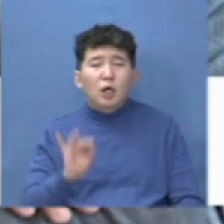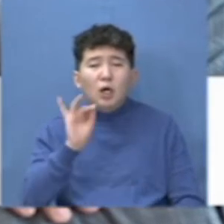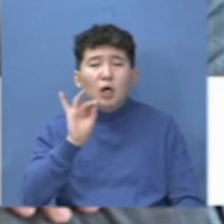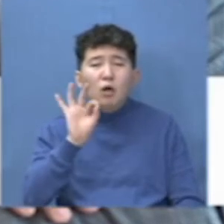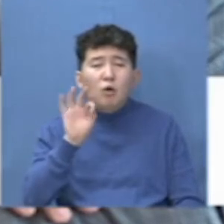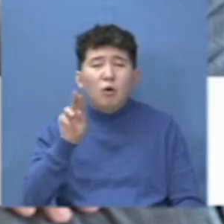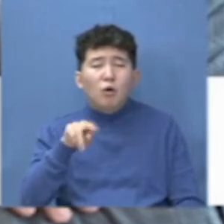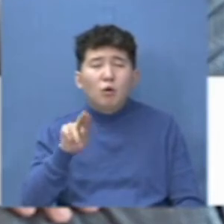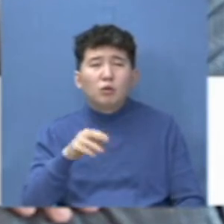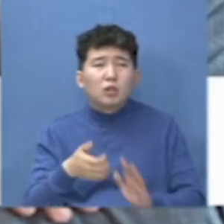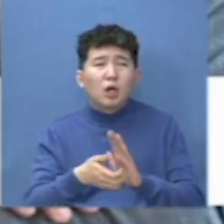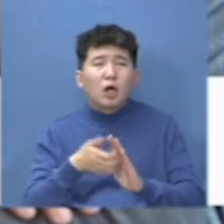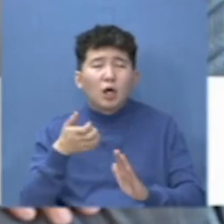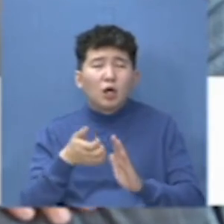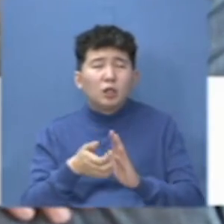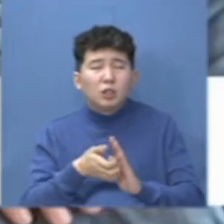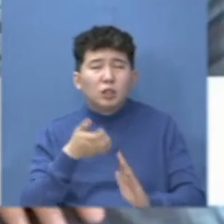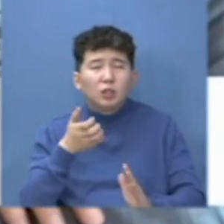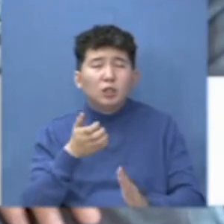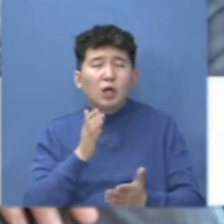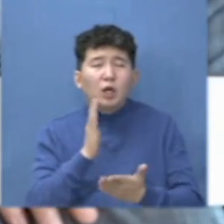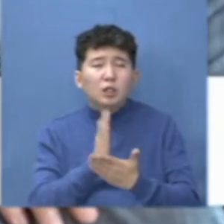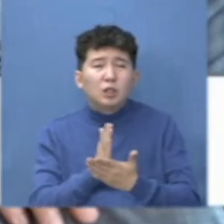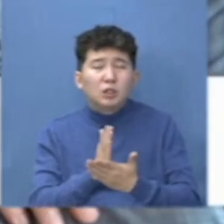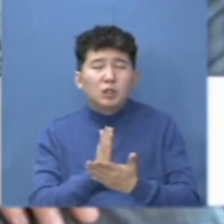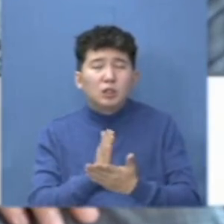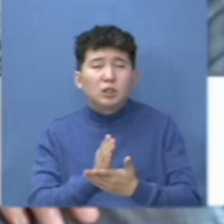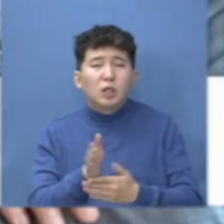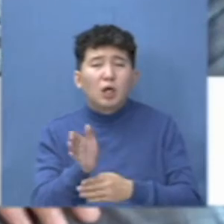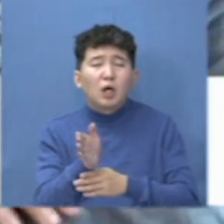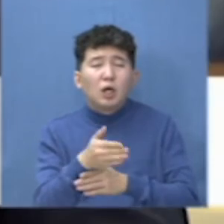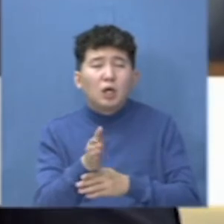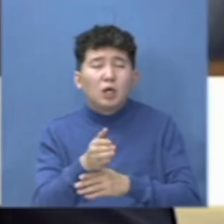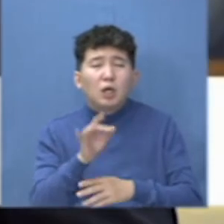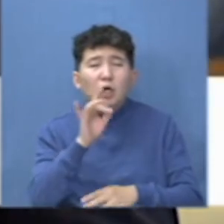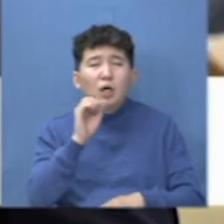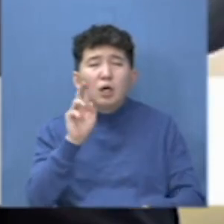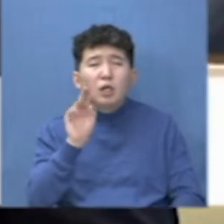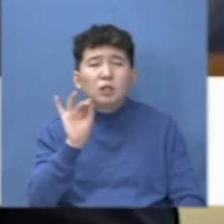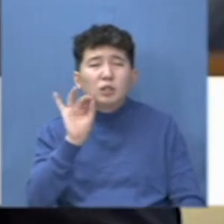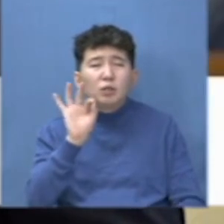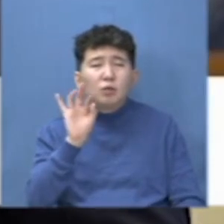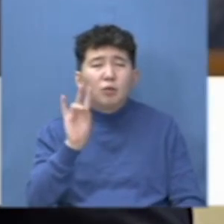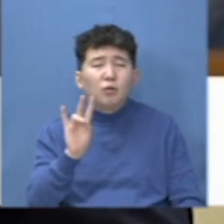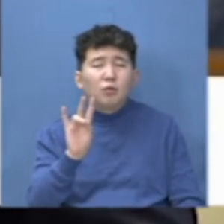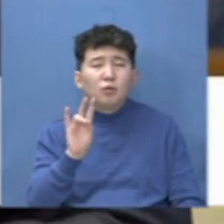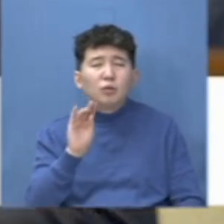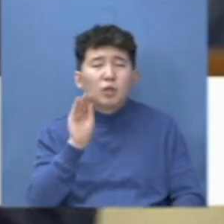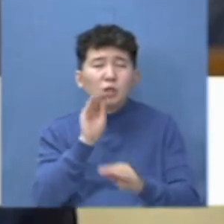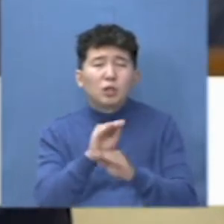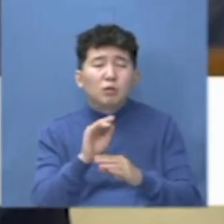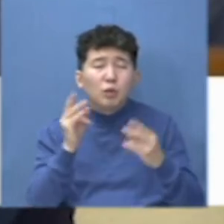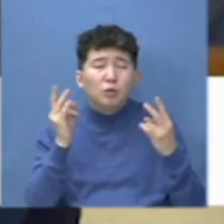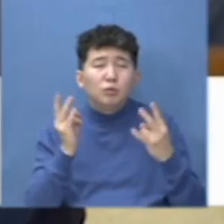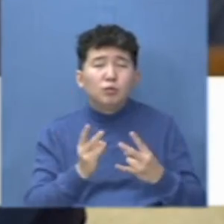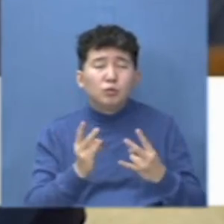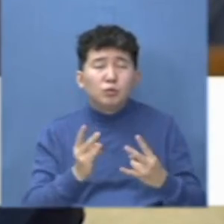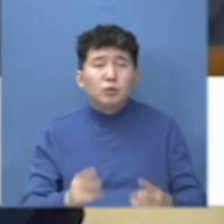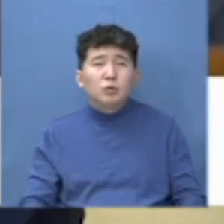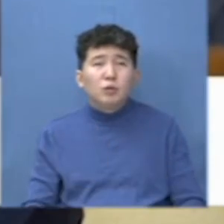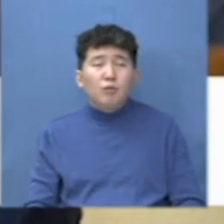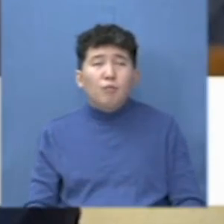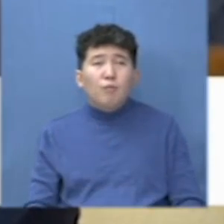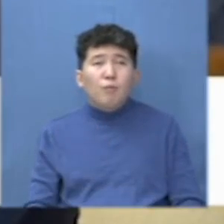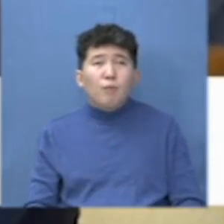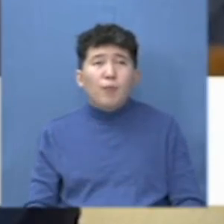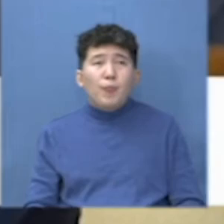сияқты өзекті мәселе бар екенін ескерсек, балықты рационға қосу қажеттілігі айтпаса да белгілі. Облыстық әкімдікте бұл